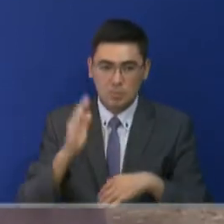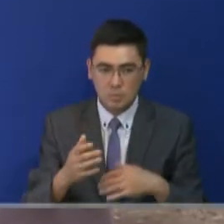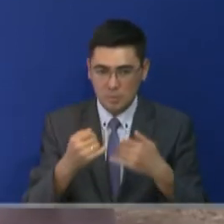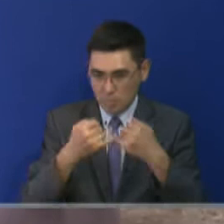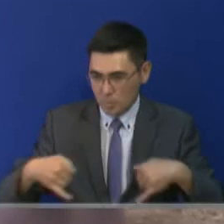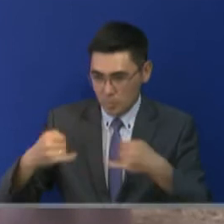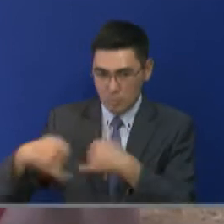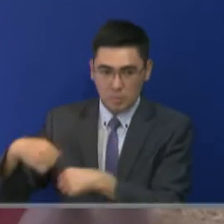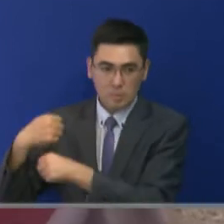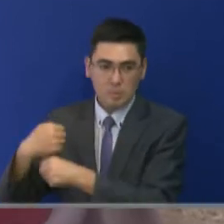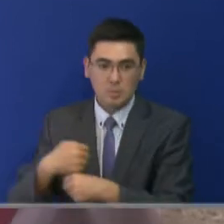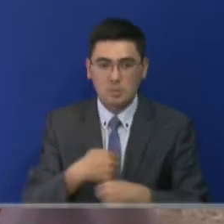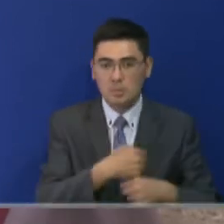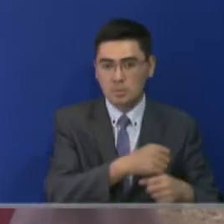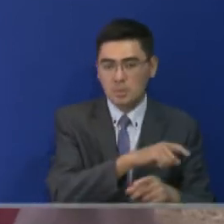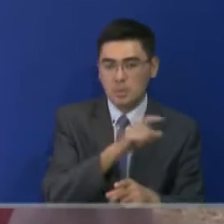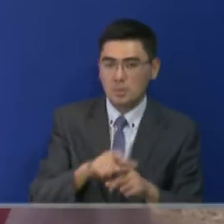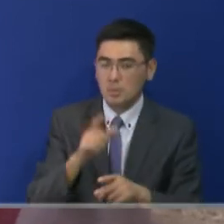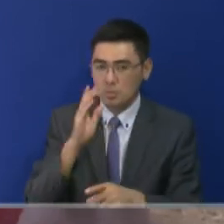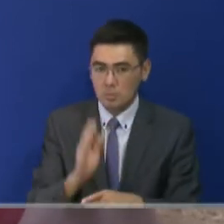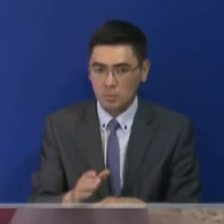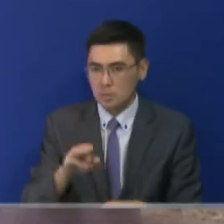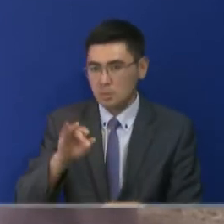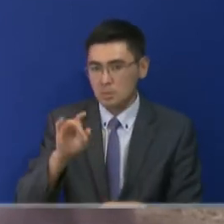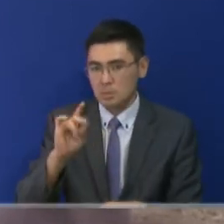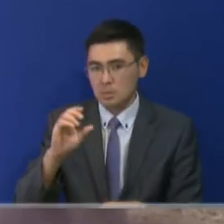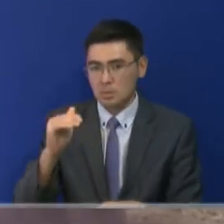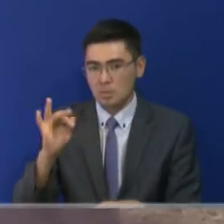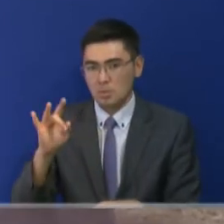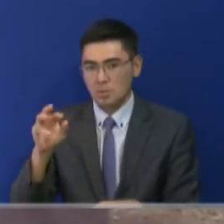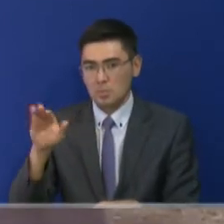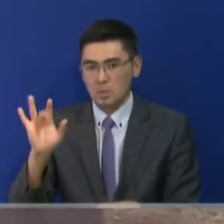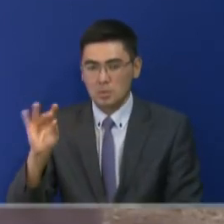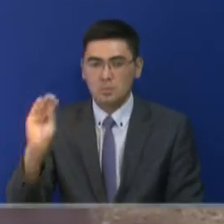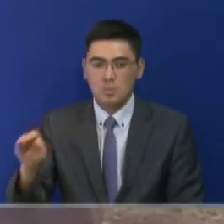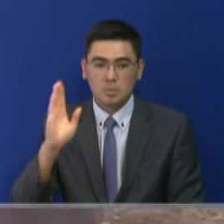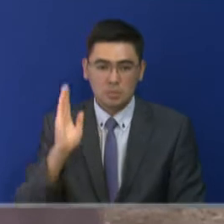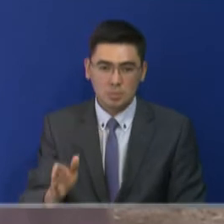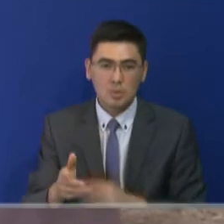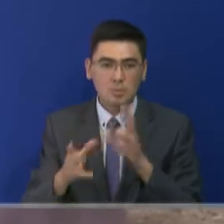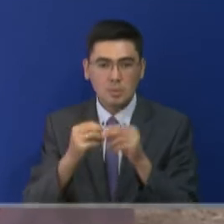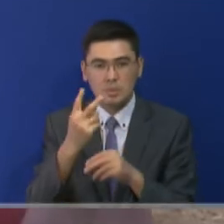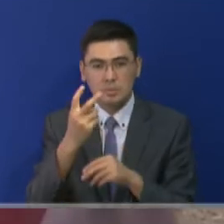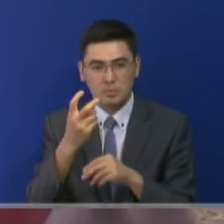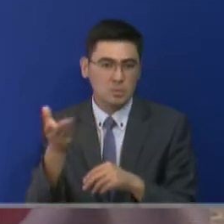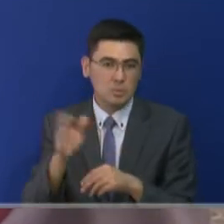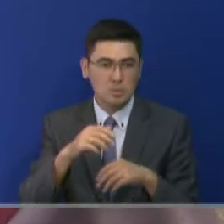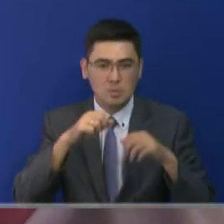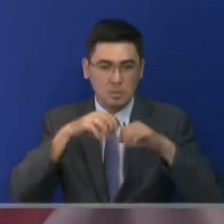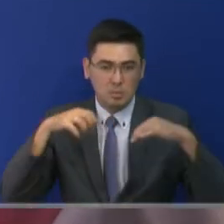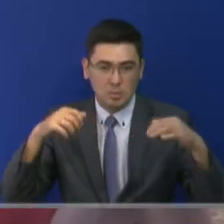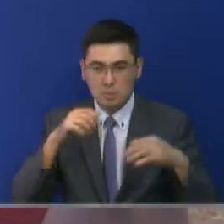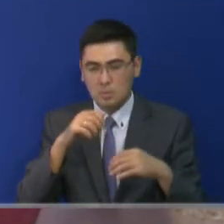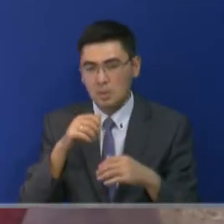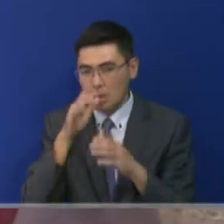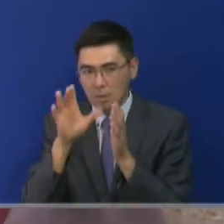тартылады, бір трансформатор тұрады ана жерде. Үлкен сол 200 неменеге освещение береді. Екі жақта 2 стоянка